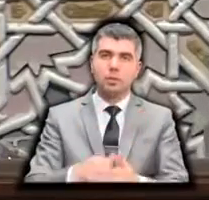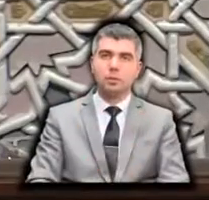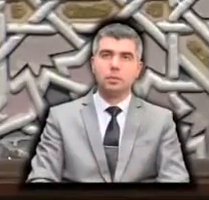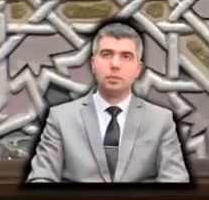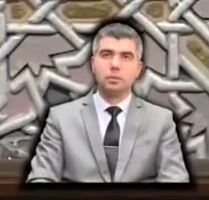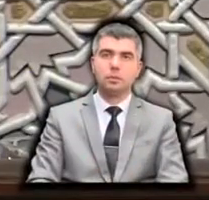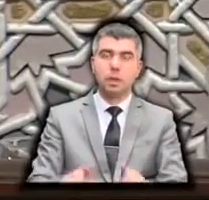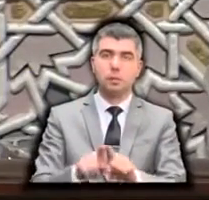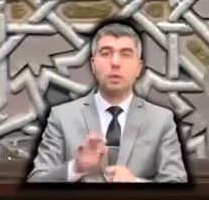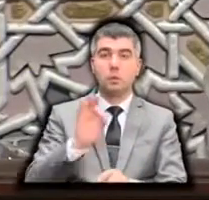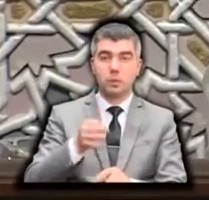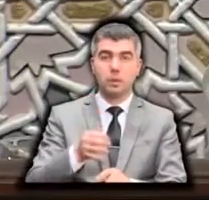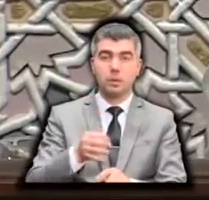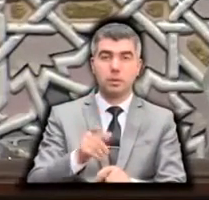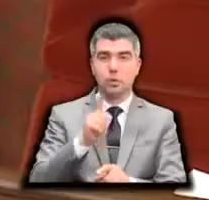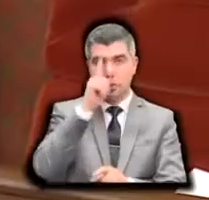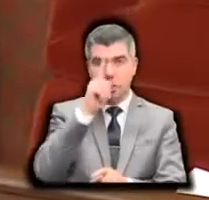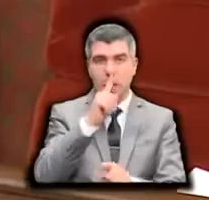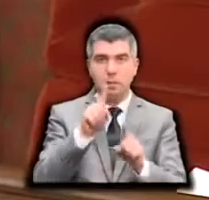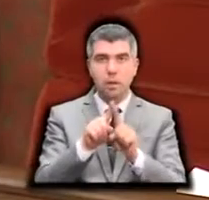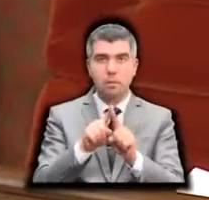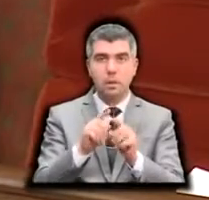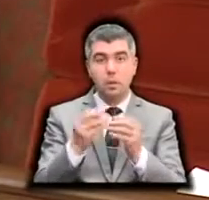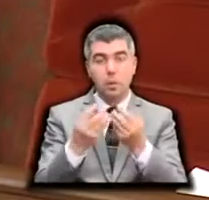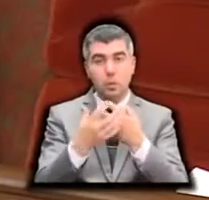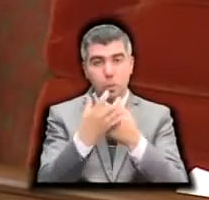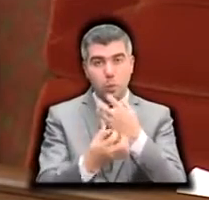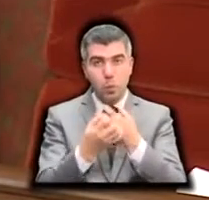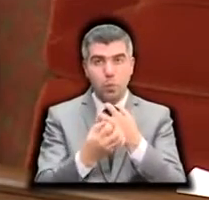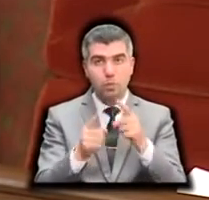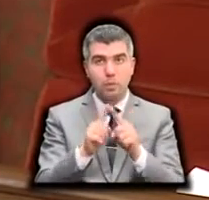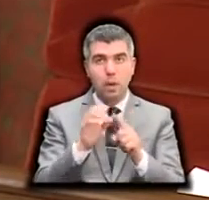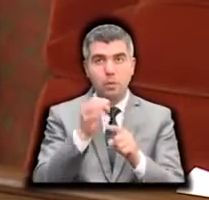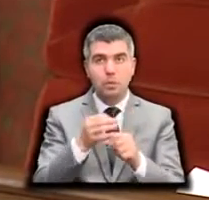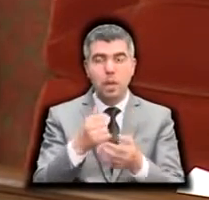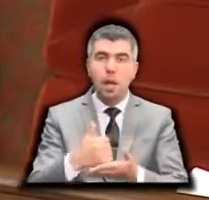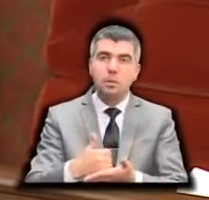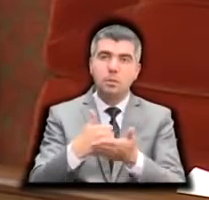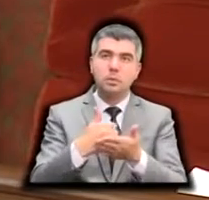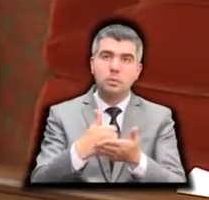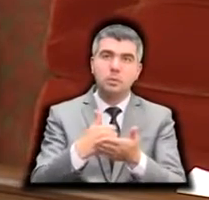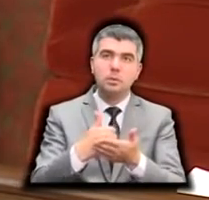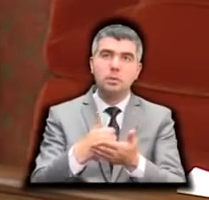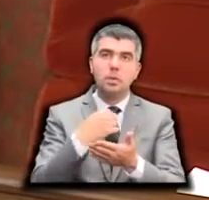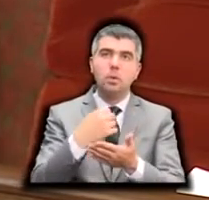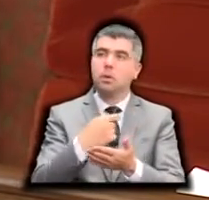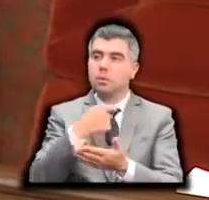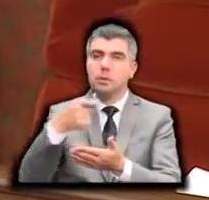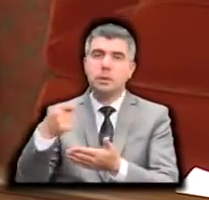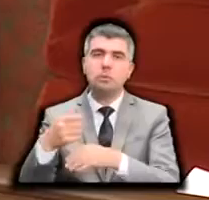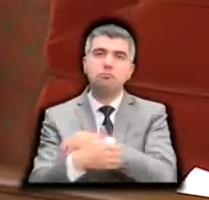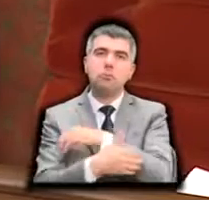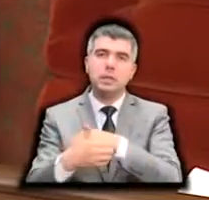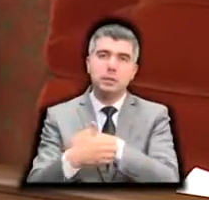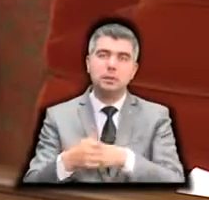وغيكون هاني المدية غترجع لجهة الفقراء، راه الساقية مهرسة دروك. المدية ما عارفينش المدية،